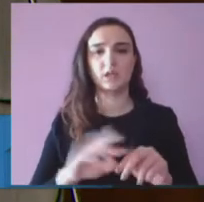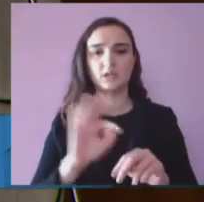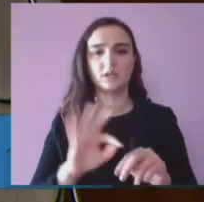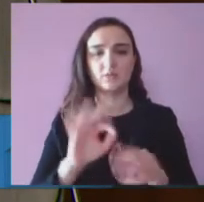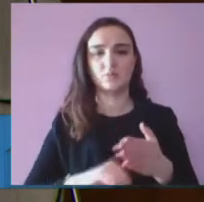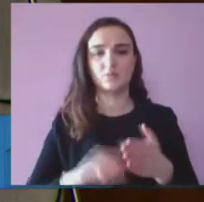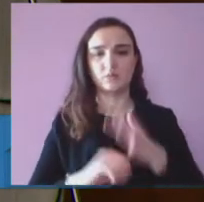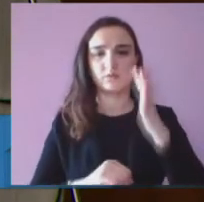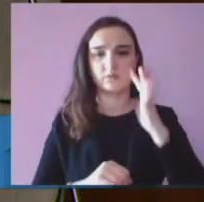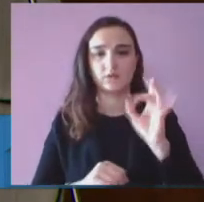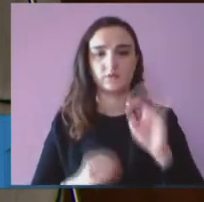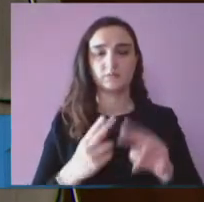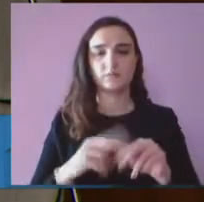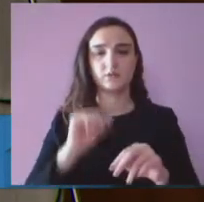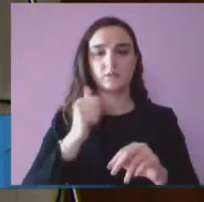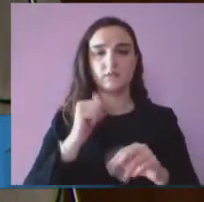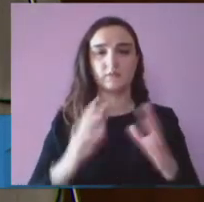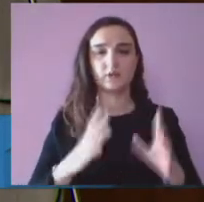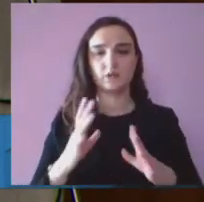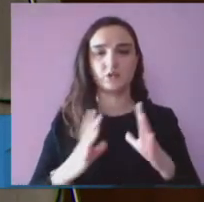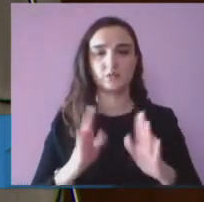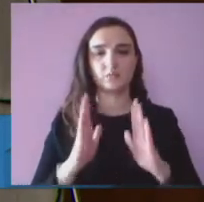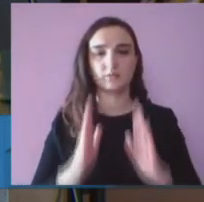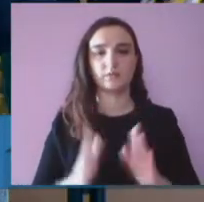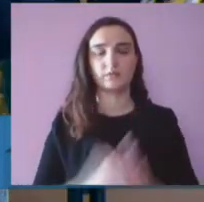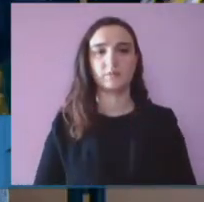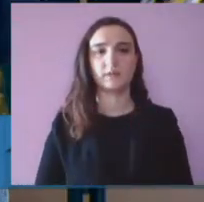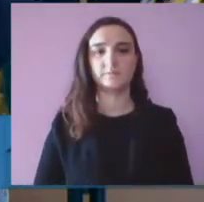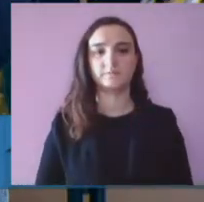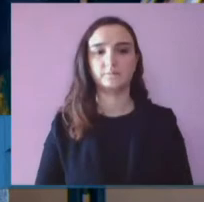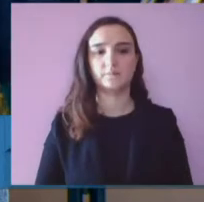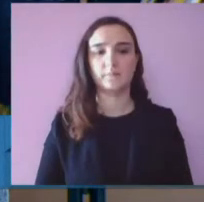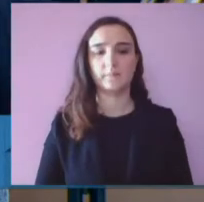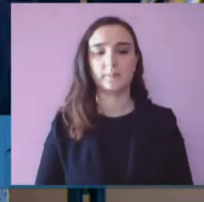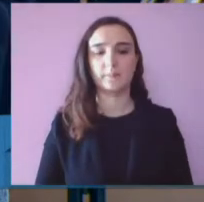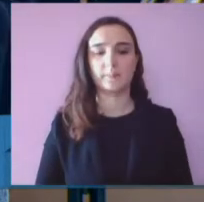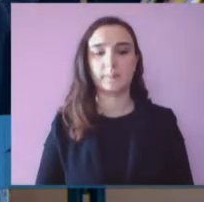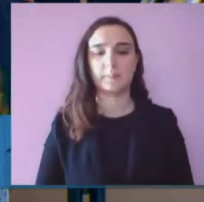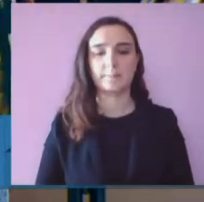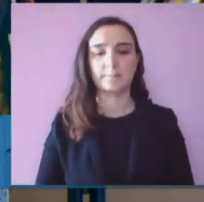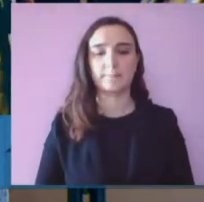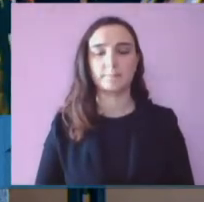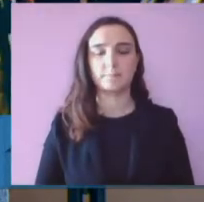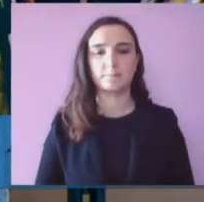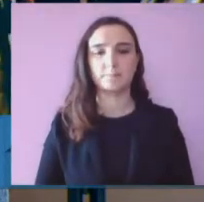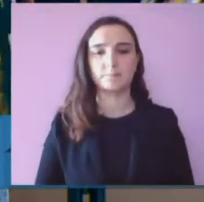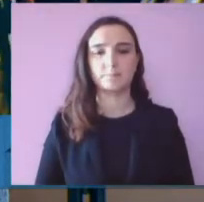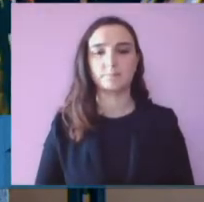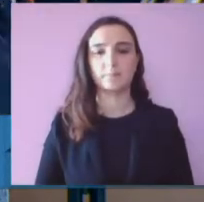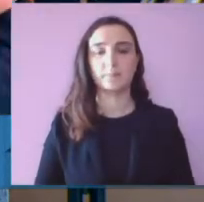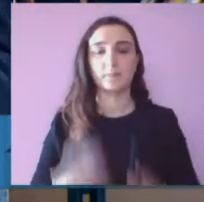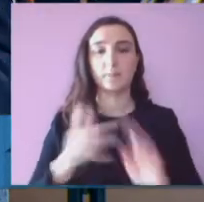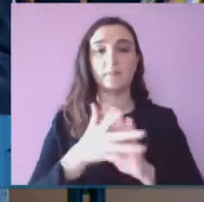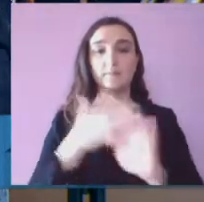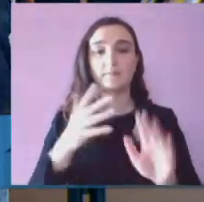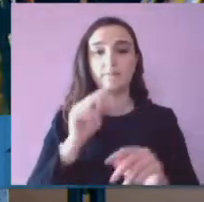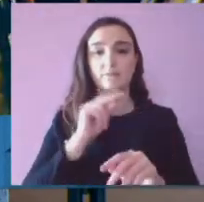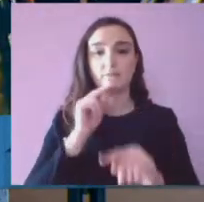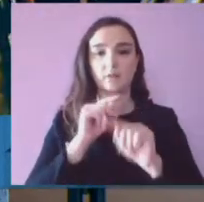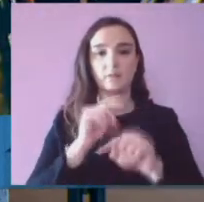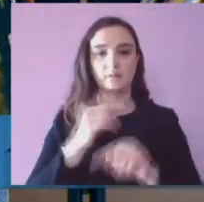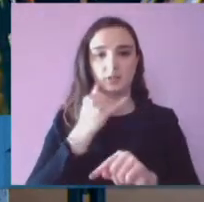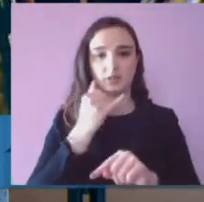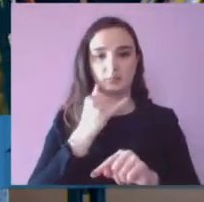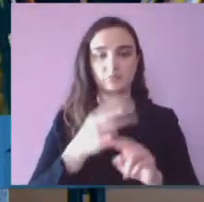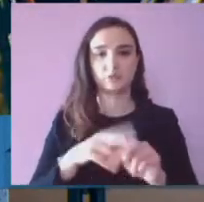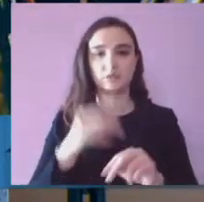საერთაშორისო ამაზე ხვალ ვარჯიშები გვექნება. იმატომ და ამიტომ ამის ნაცვლად რო ეს გავიაზროთ, ვაბრალებთ ტელეფონს. ხო ეხლა